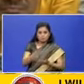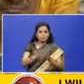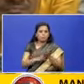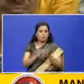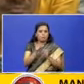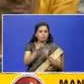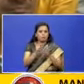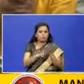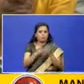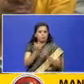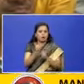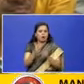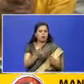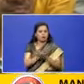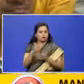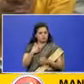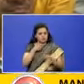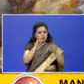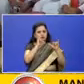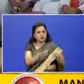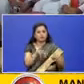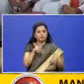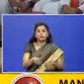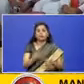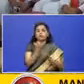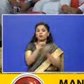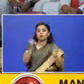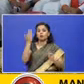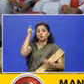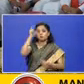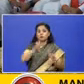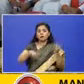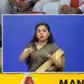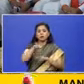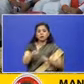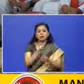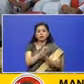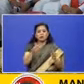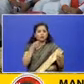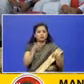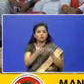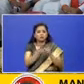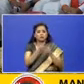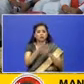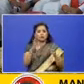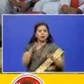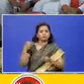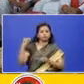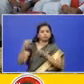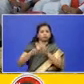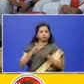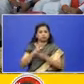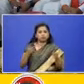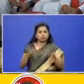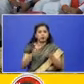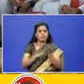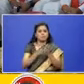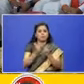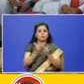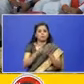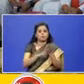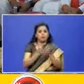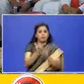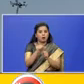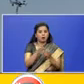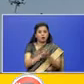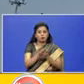रहूंगा। भारत के स्वतंत्रता संग्राम और हमारी समृद्ध आदिवासी विरासत में मानगढ़ का